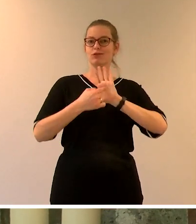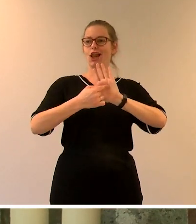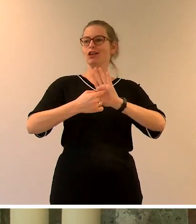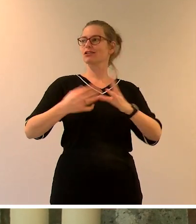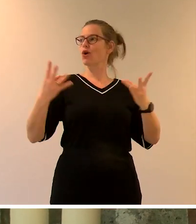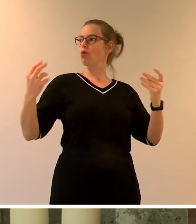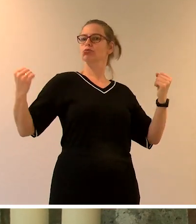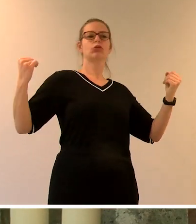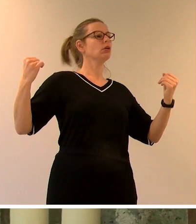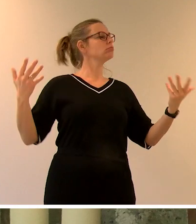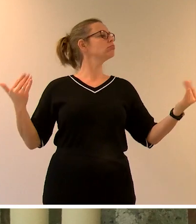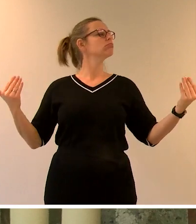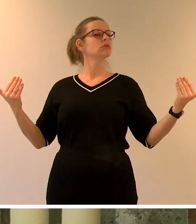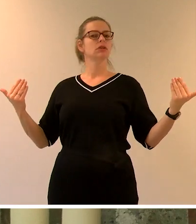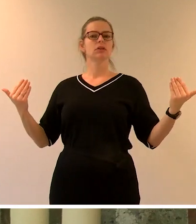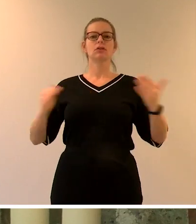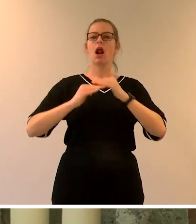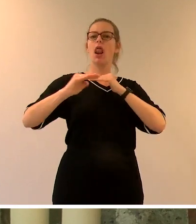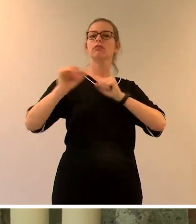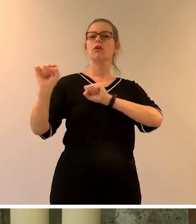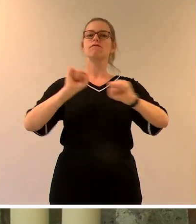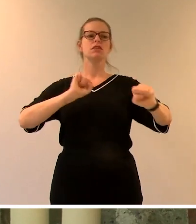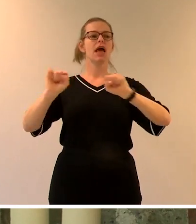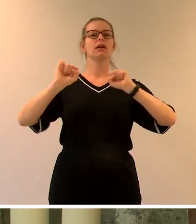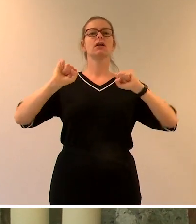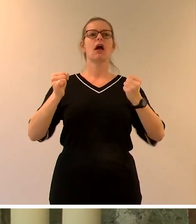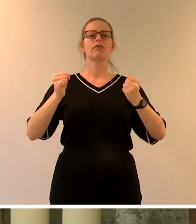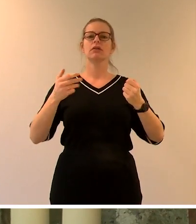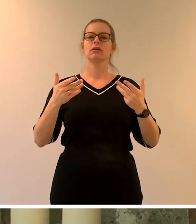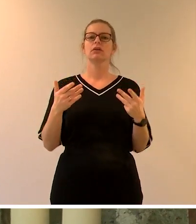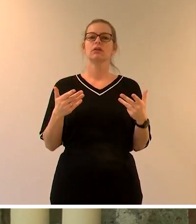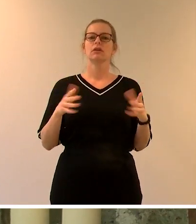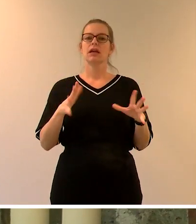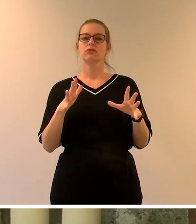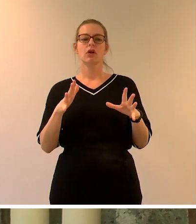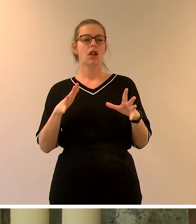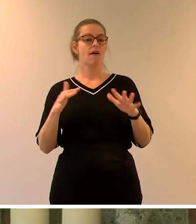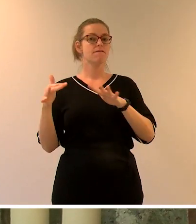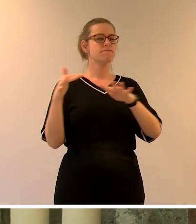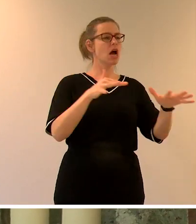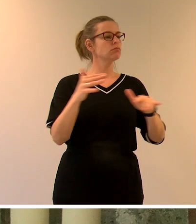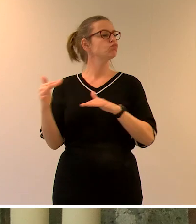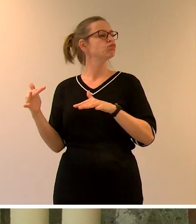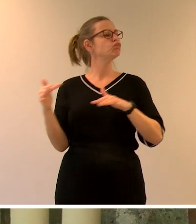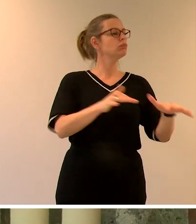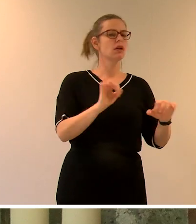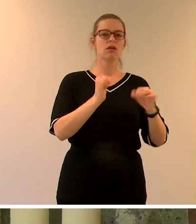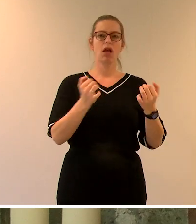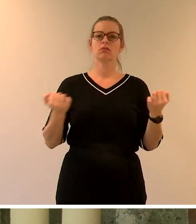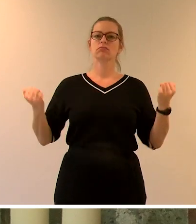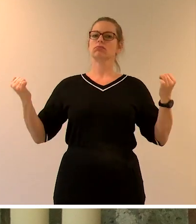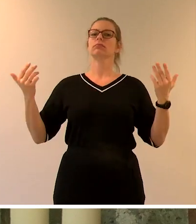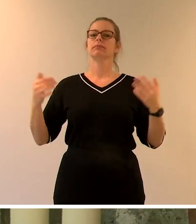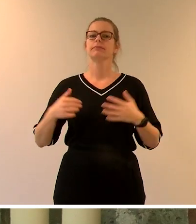hoe sterk ze zijn en dat ze het land kunnen verdedigen en dat ze eventueel een vijand kunnen aanvallen.